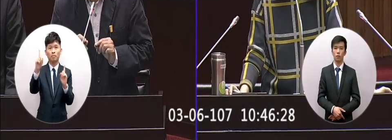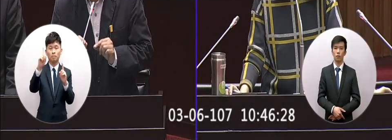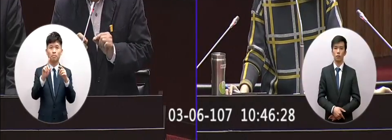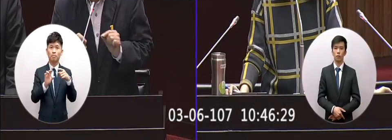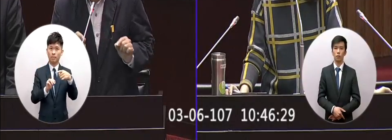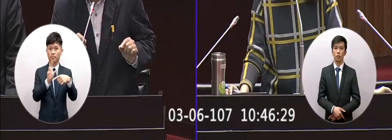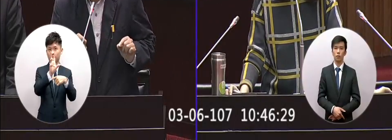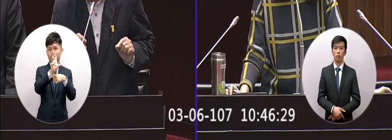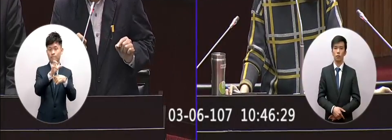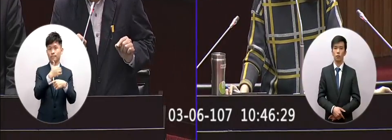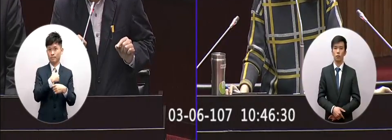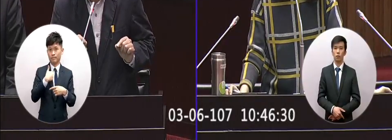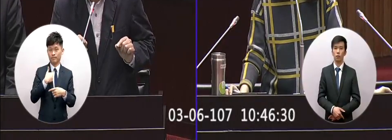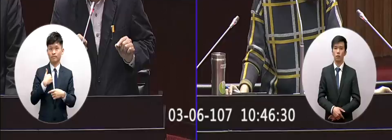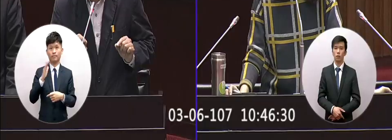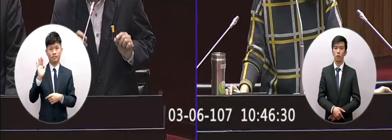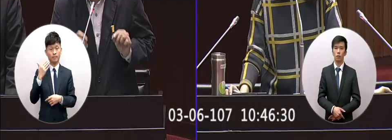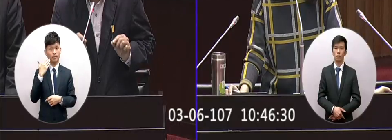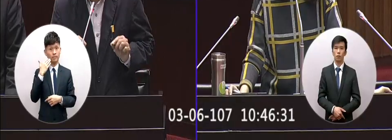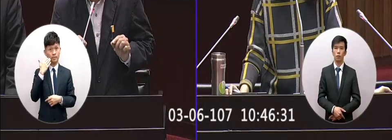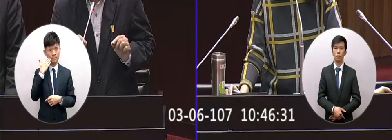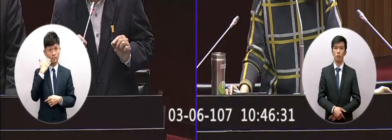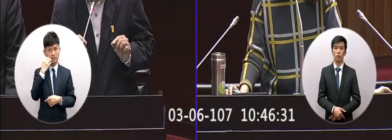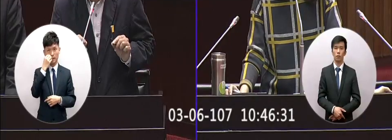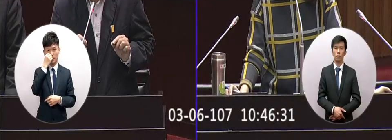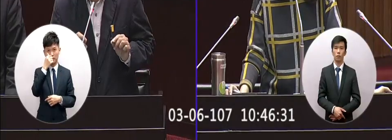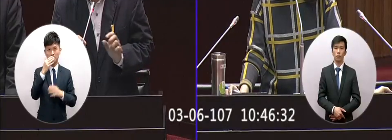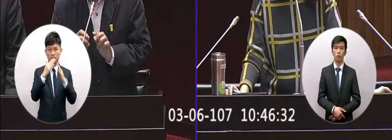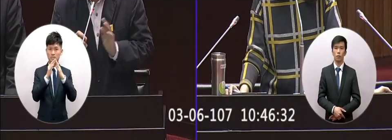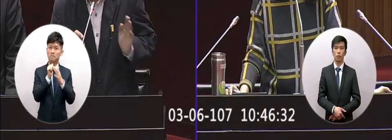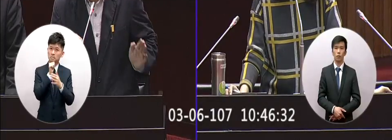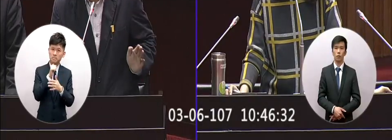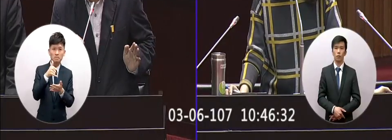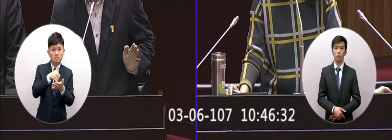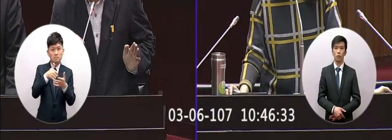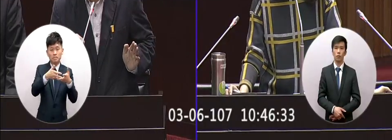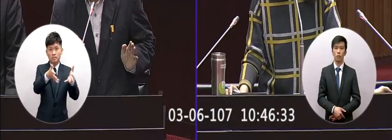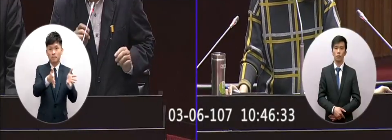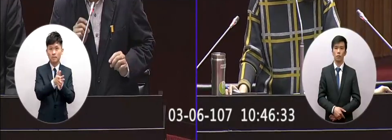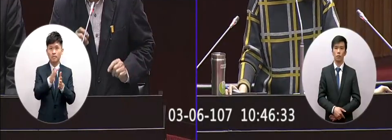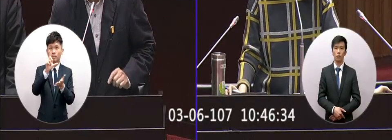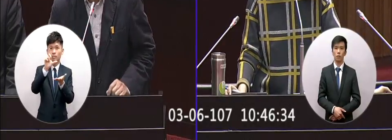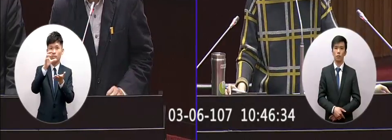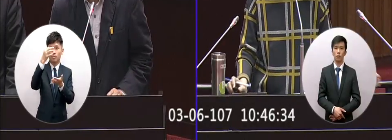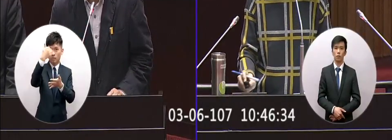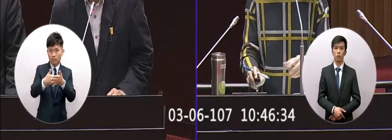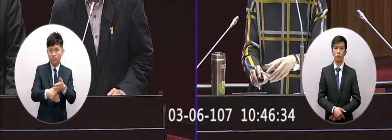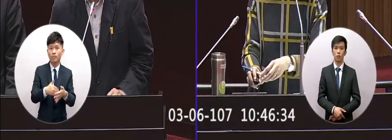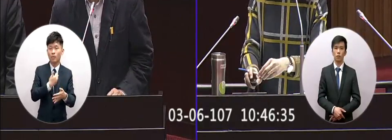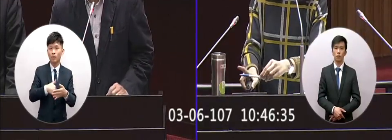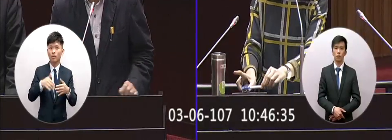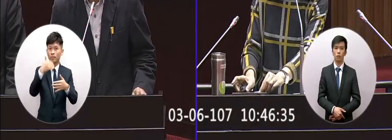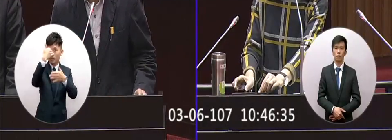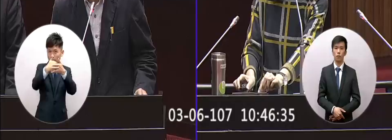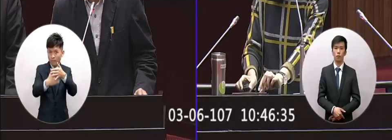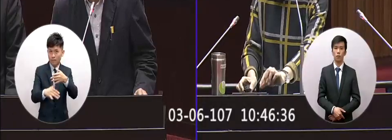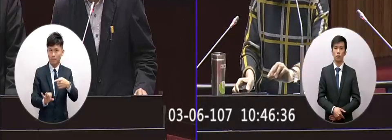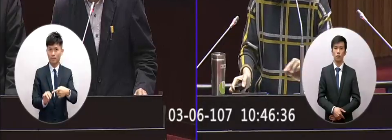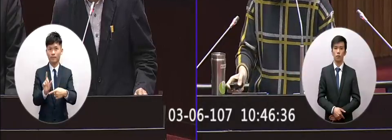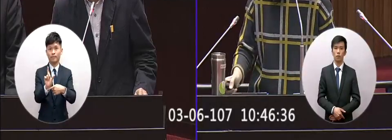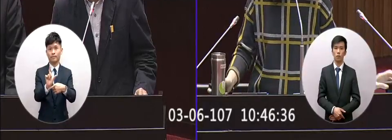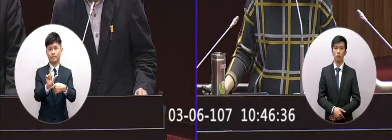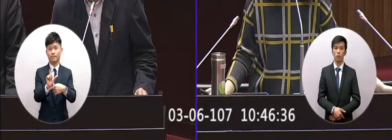但是我们在特殊的一些弱势的部分，我们还可以再降，最低都到60%，哦，那这个